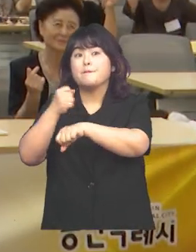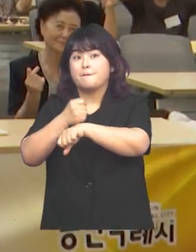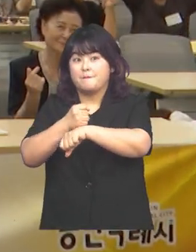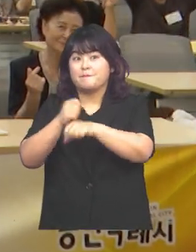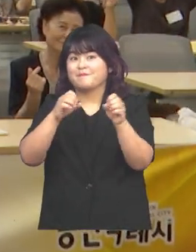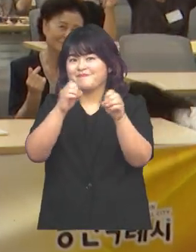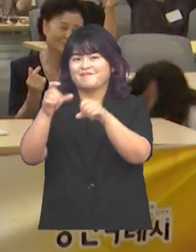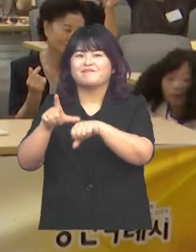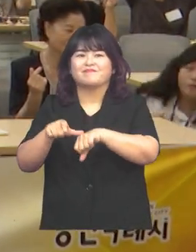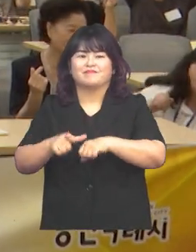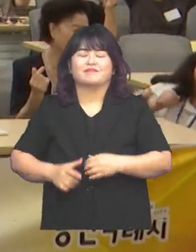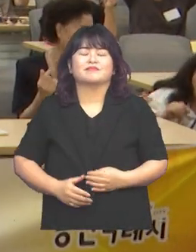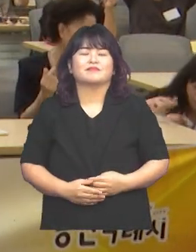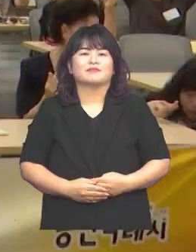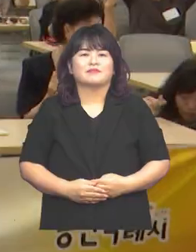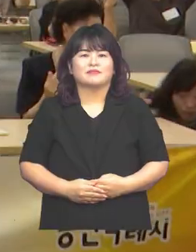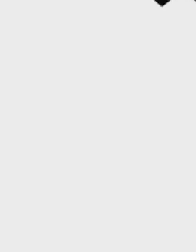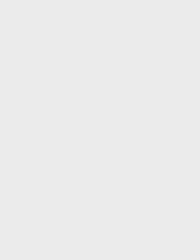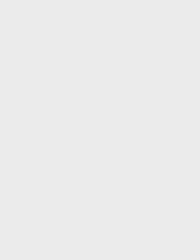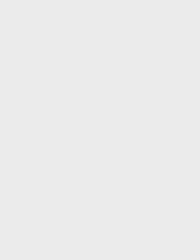20분가량 답변하면서 소통했습니다.